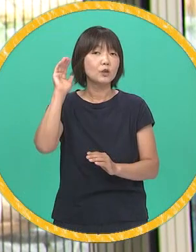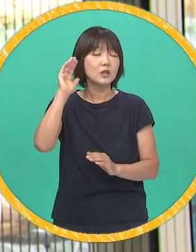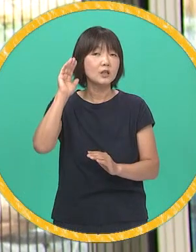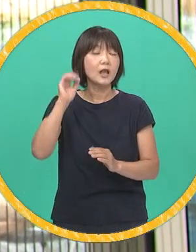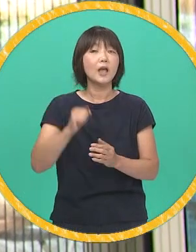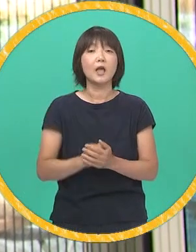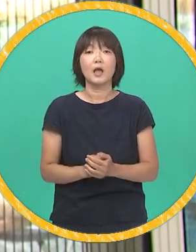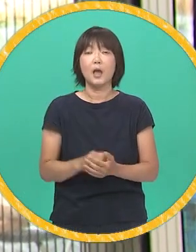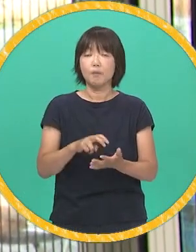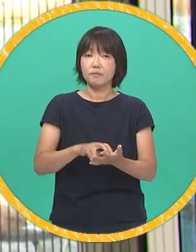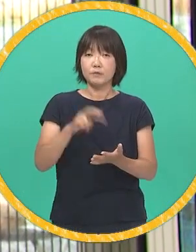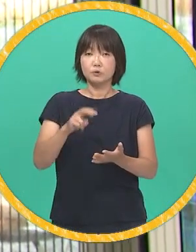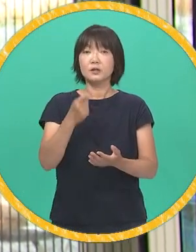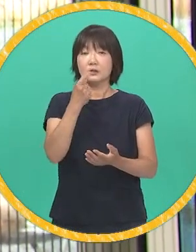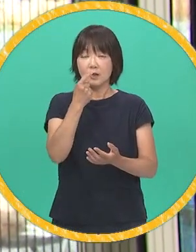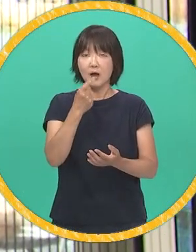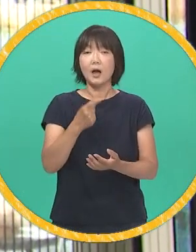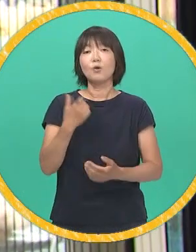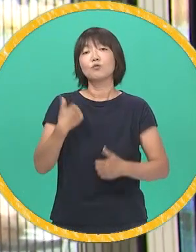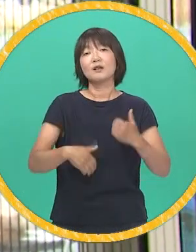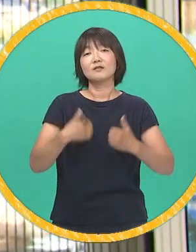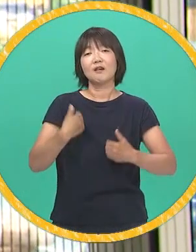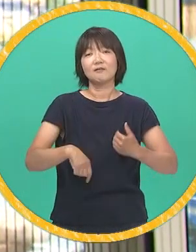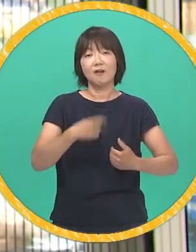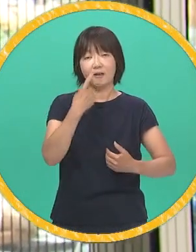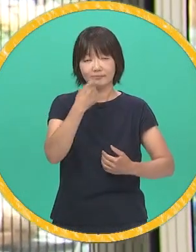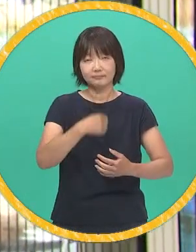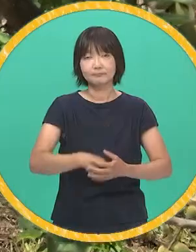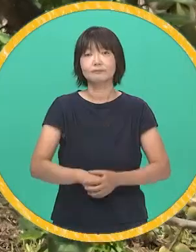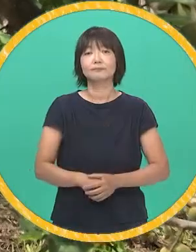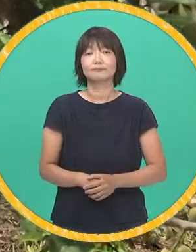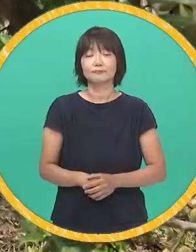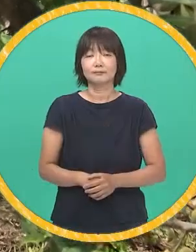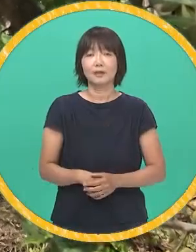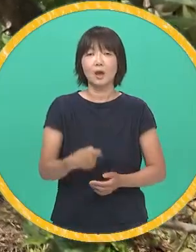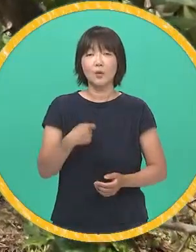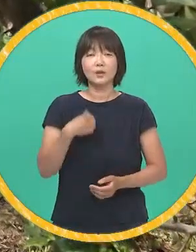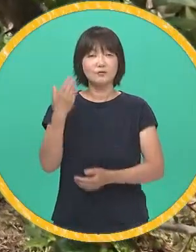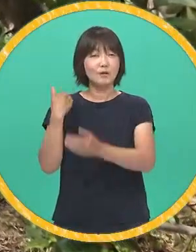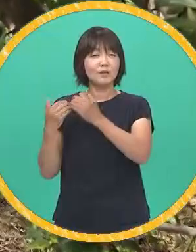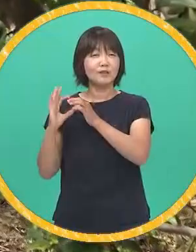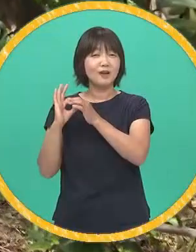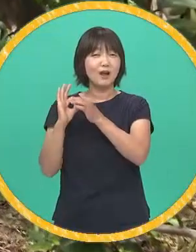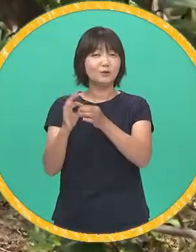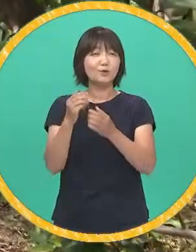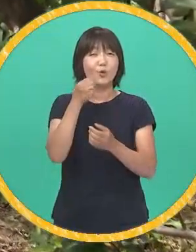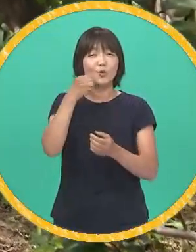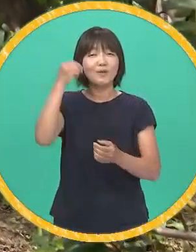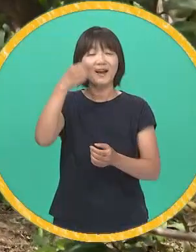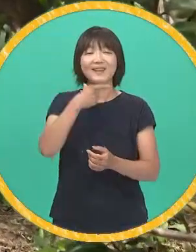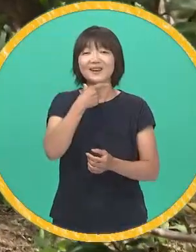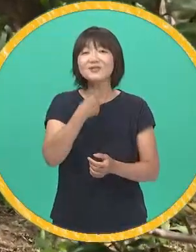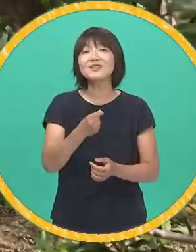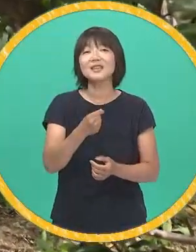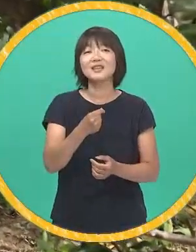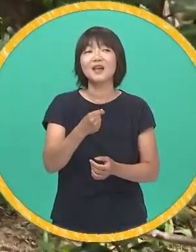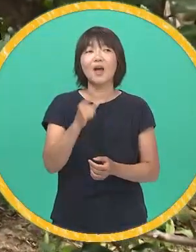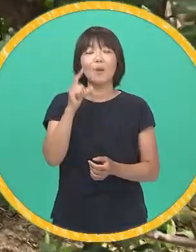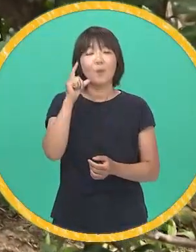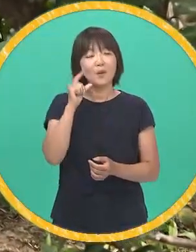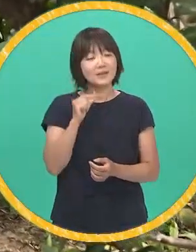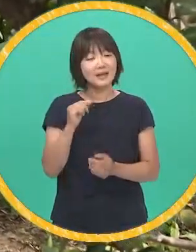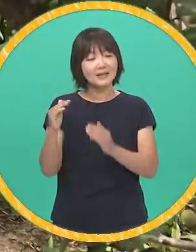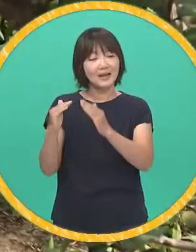すごくをを退いたしなんかすごく嬉しかったんですねもともとすごく梅が大好きでこれはもしかしたら